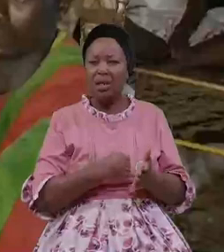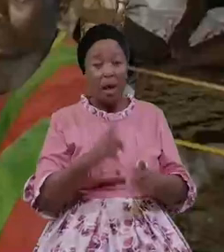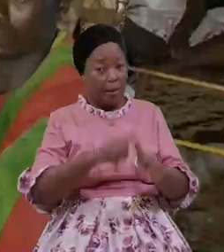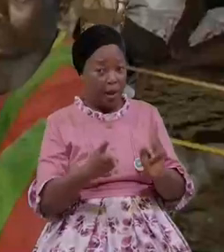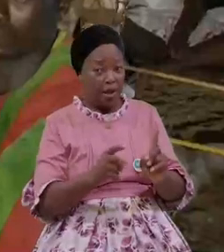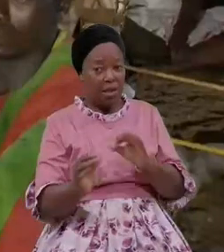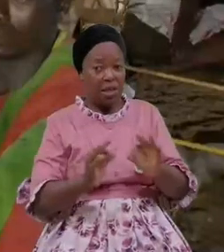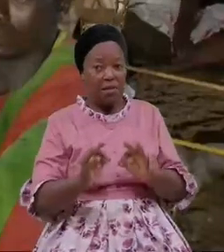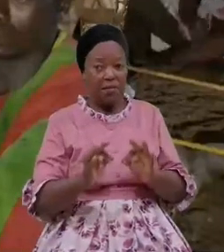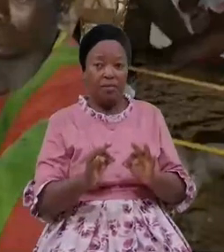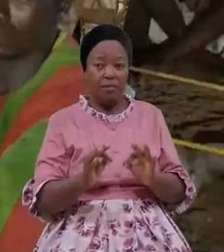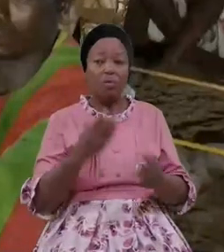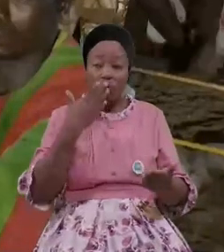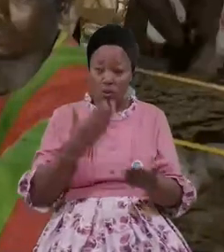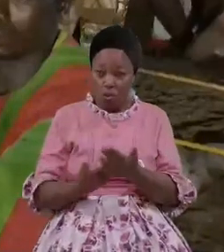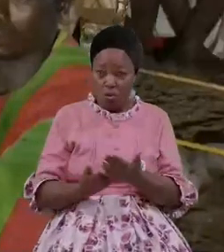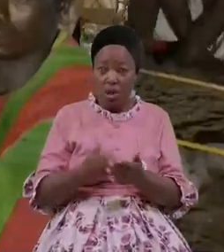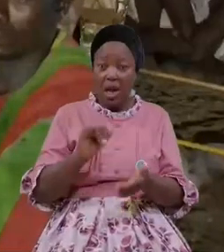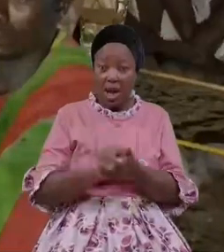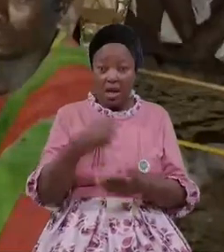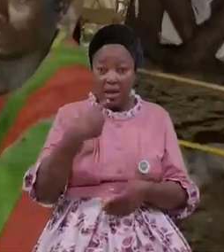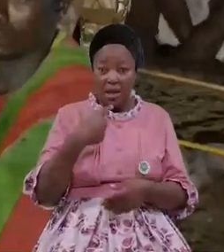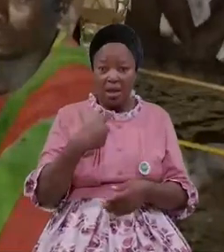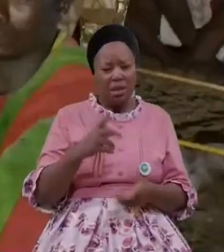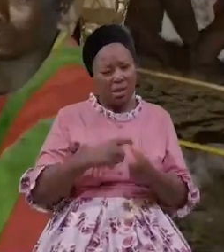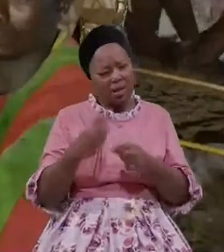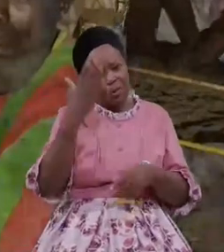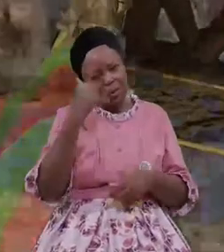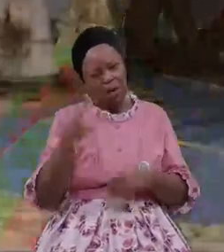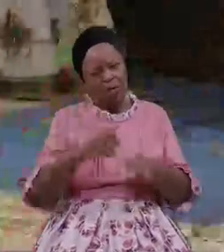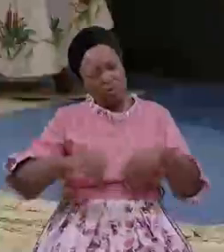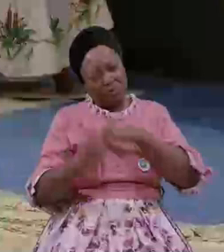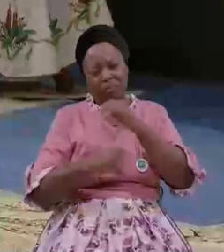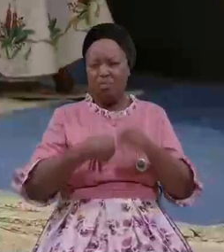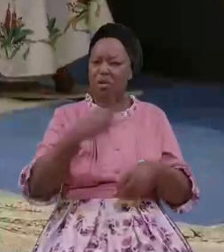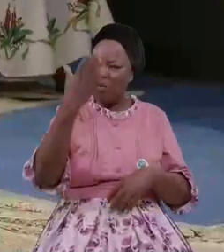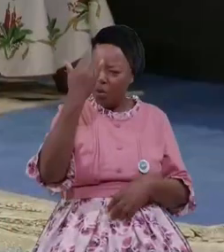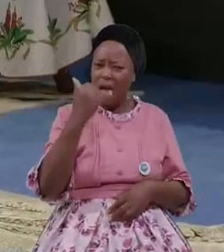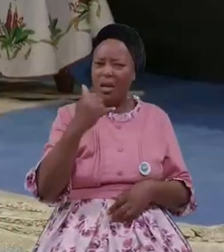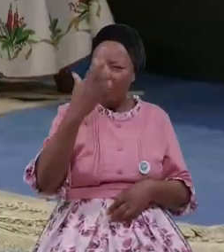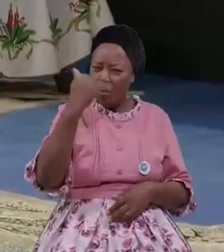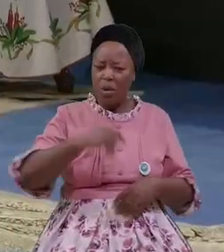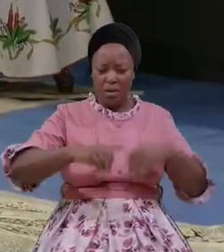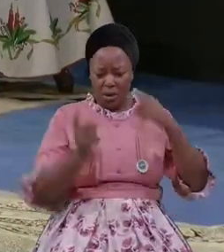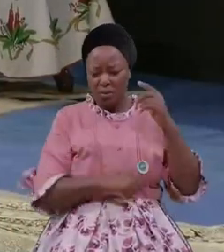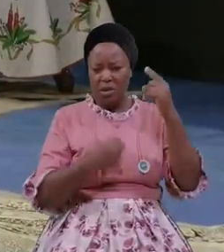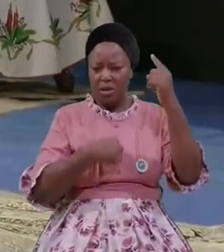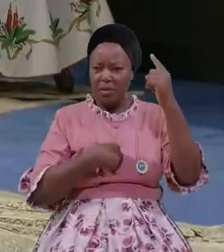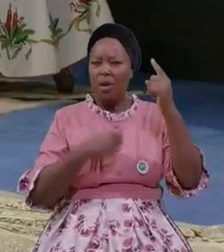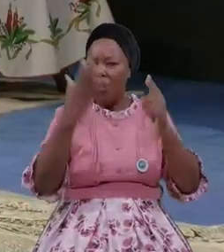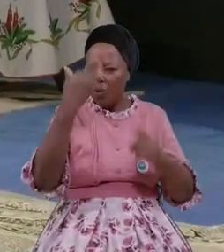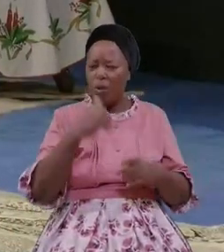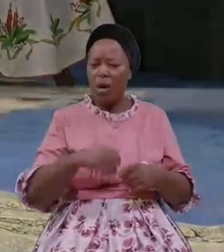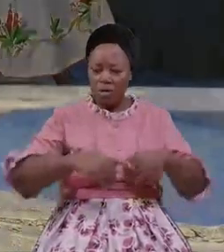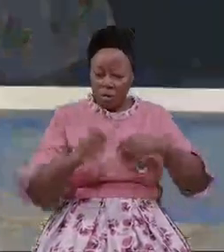j'ai bien parlé pourquoi me frappes-tu pourquoi me